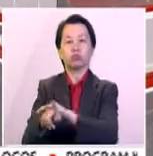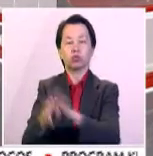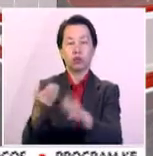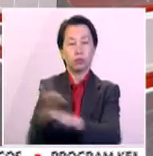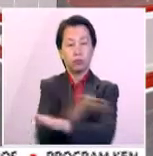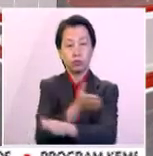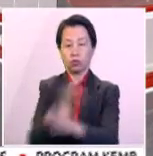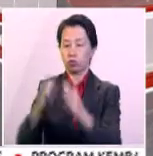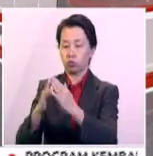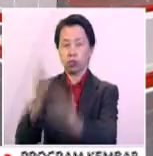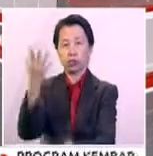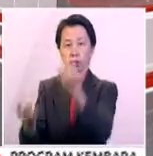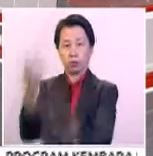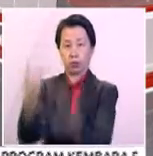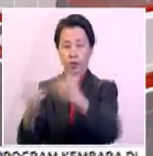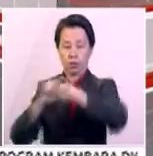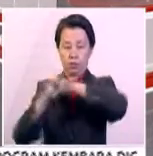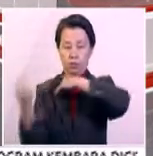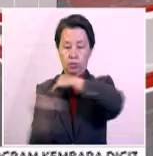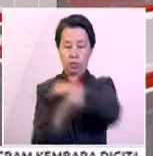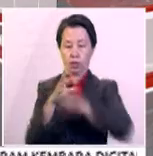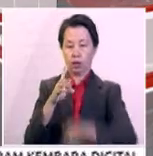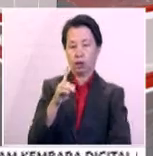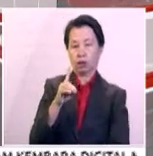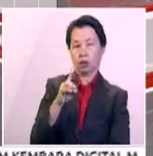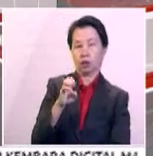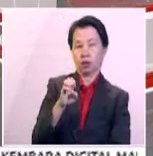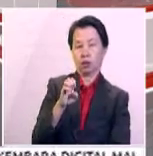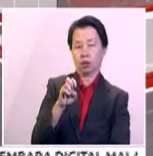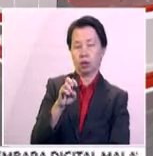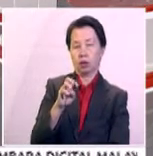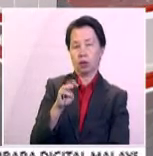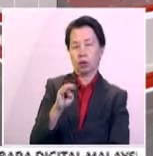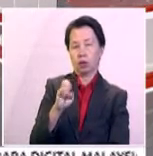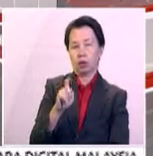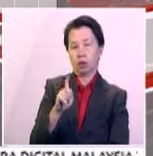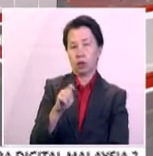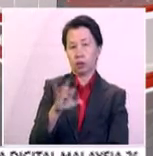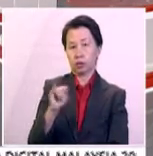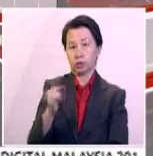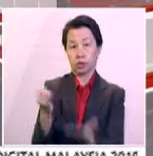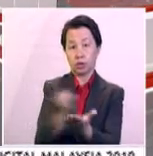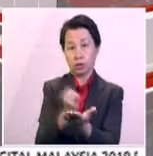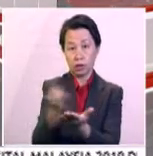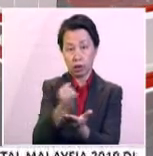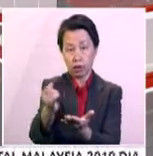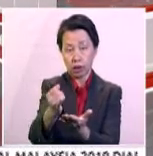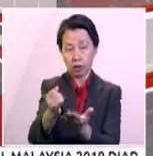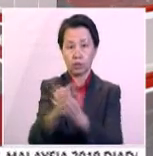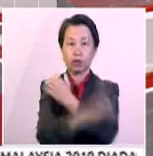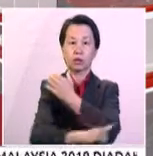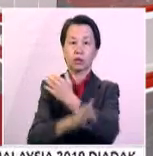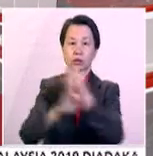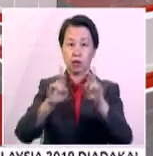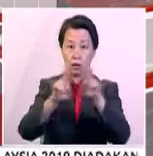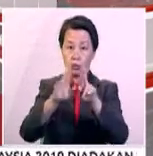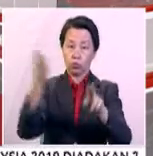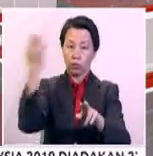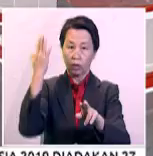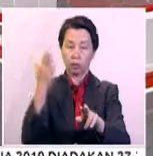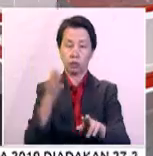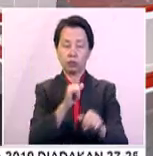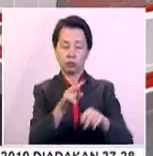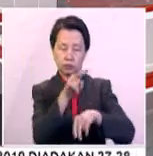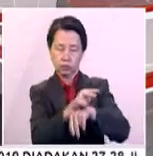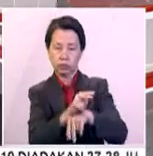mereka dibakar di Taman Desa Melati, Nilai, Negeri Sembilan Rabu lalu. Suspek direman seminggu bermula